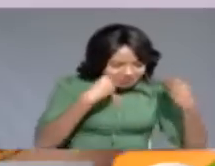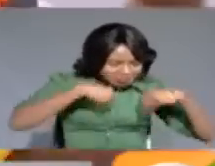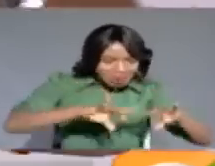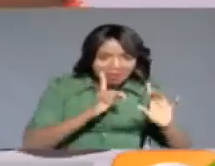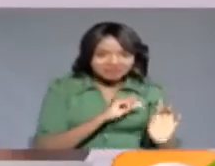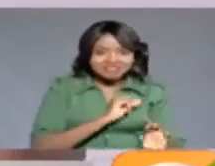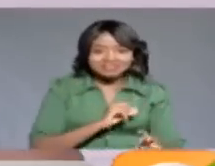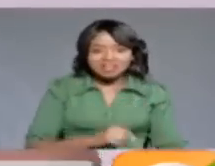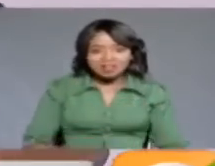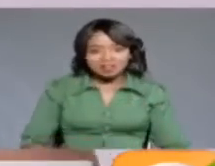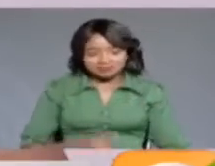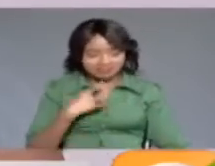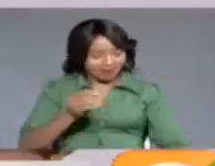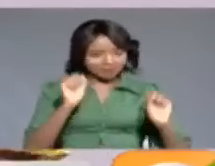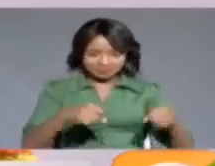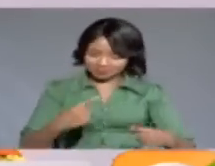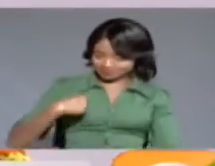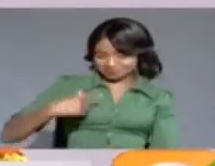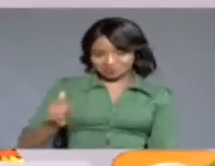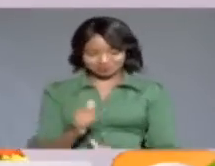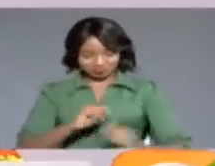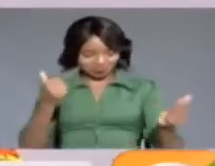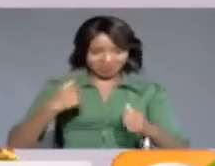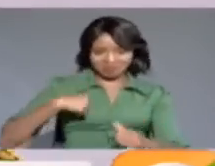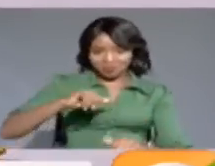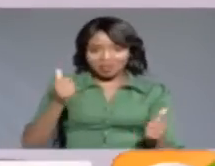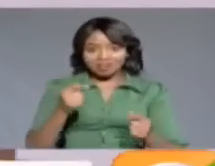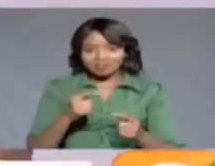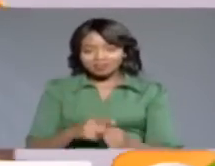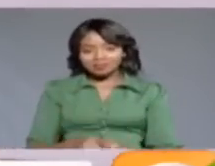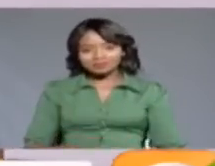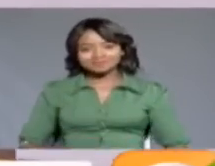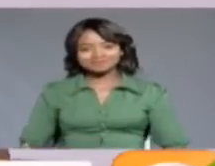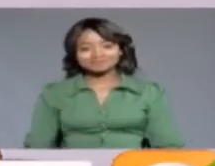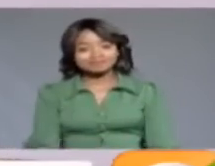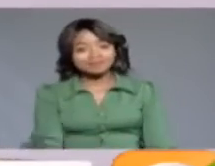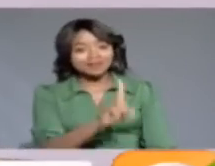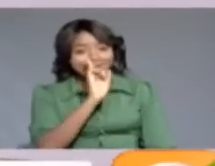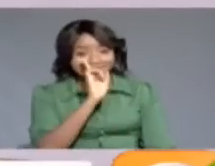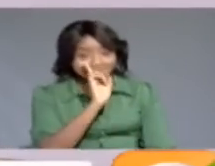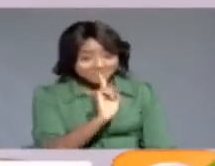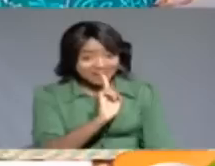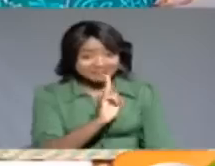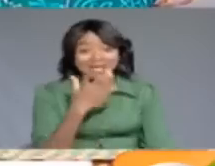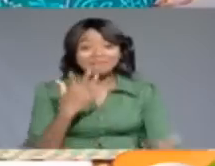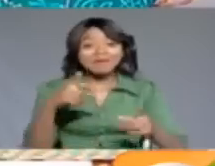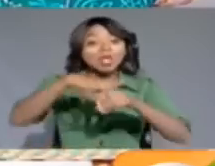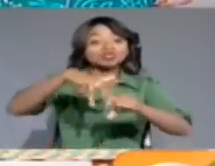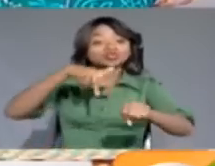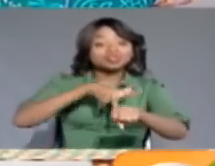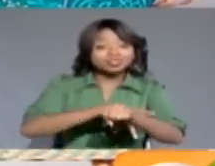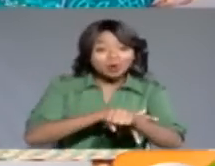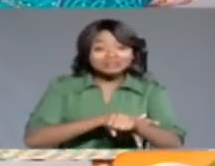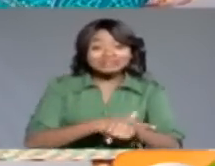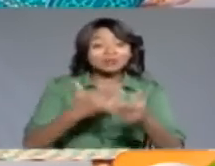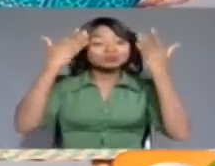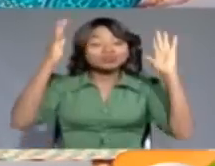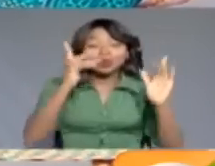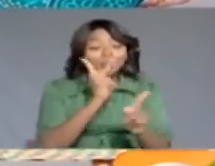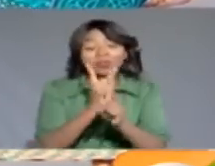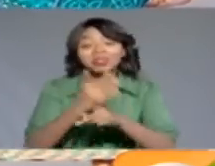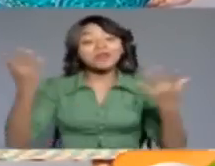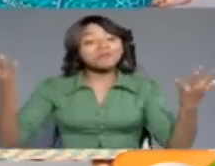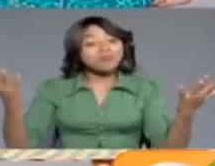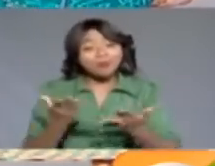umependeza. Anajua ni mimi kazi yangu. Lakini sasa mkala. Nini? Utakuta kwamba socks paka hazipatikani, ziko wapi? Zatafutwa